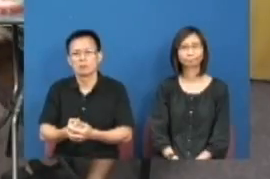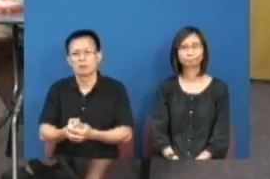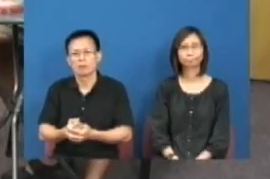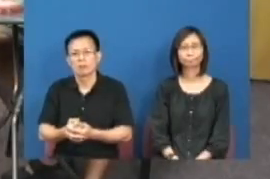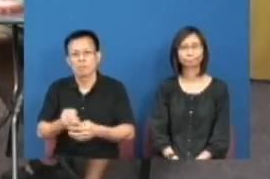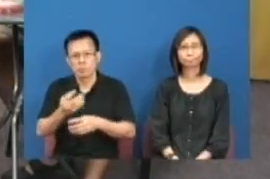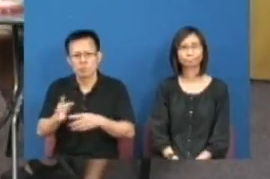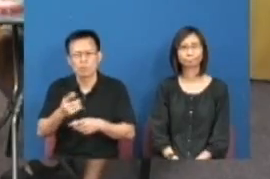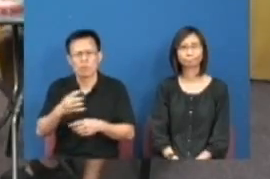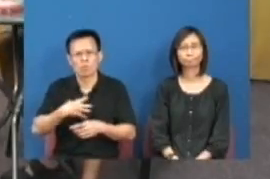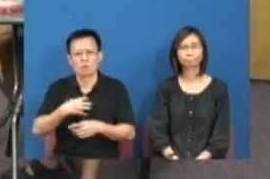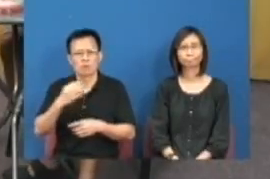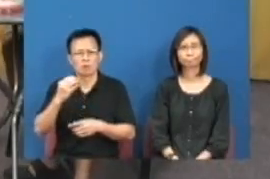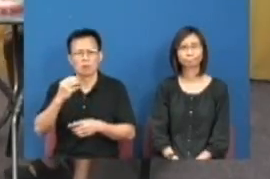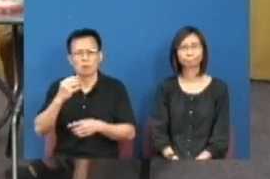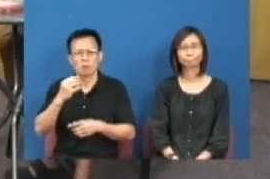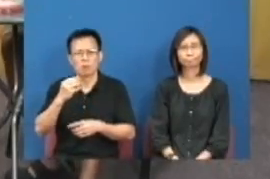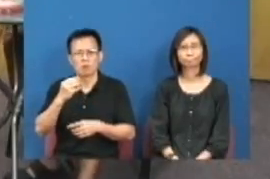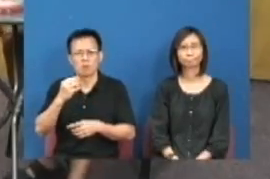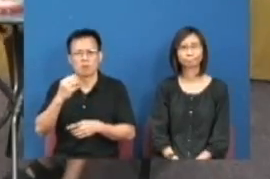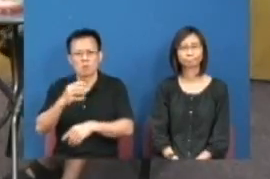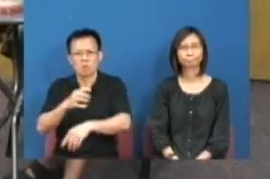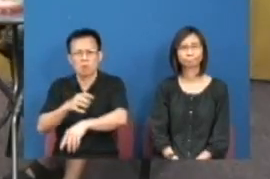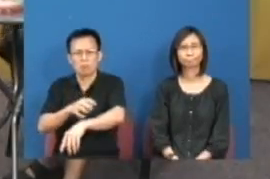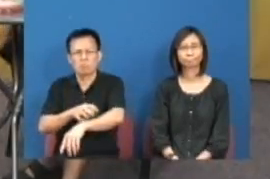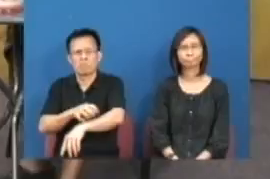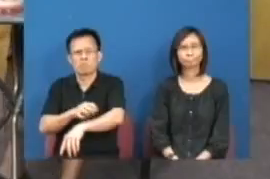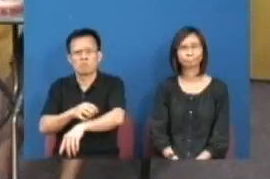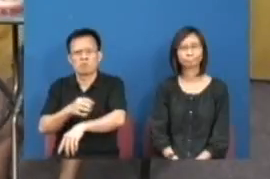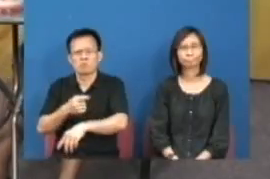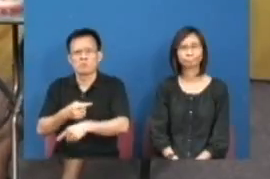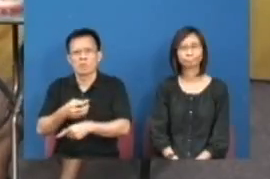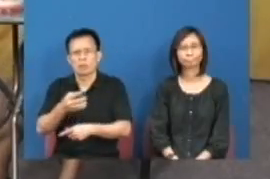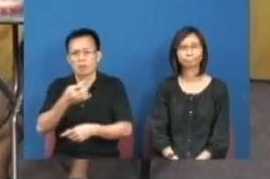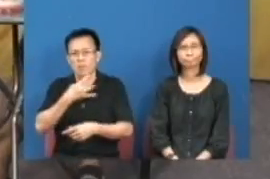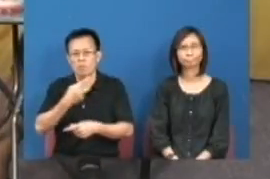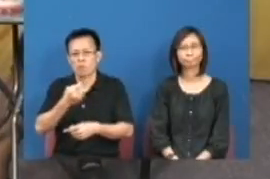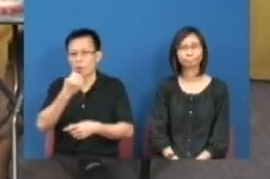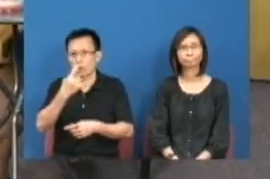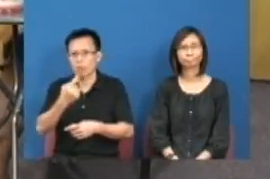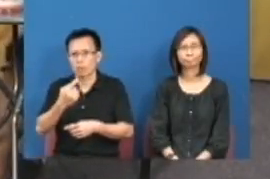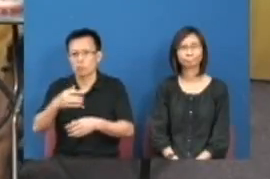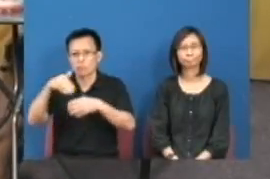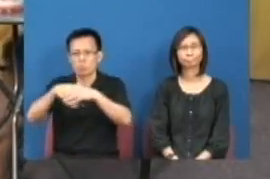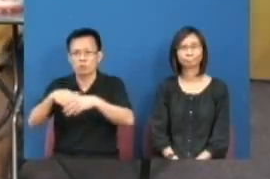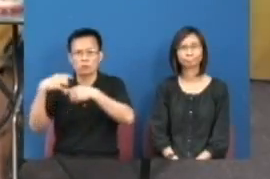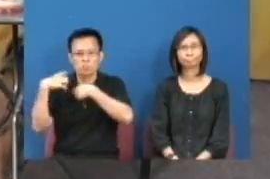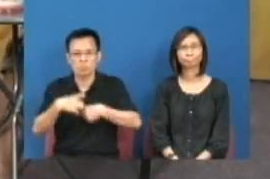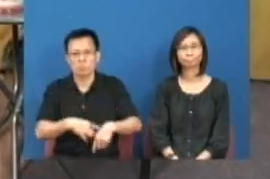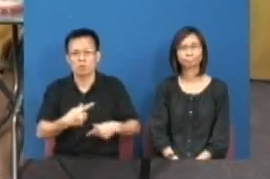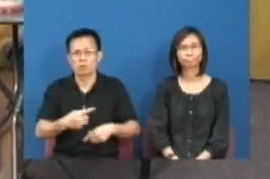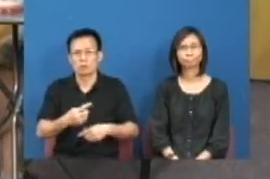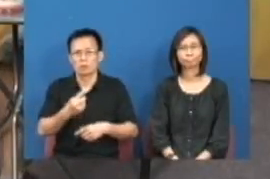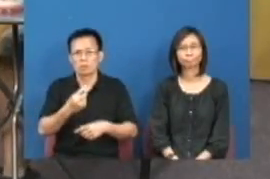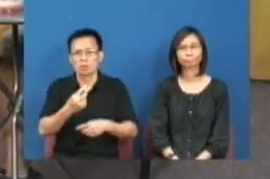其實亦都好肉酸啦，即係我覺得，一個未來嘅喺香港舉行嘅選舉，有22萬個選